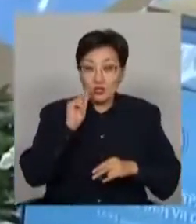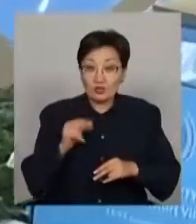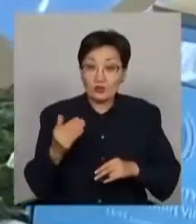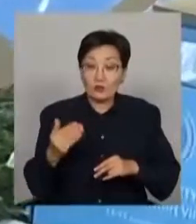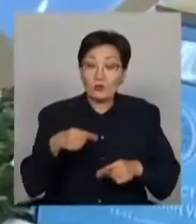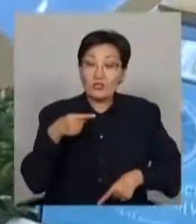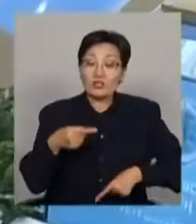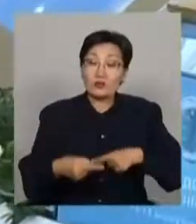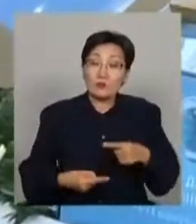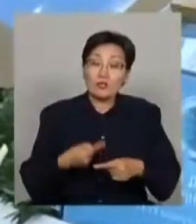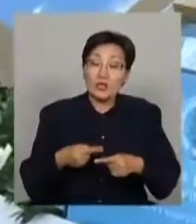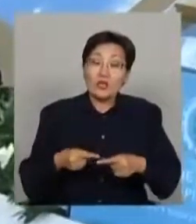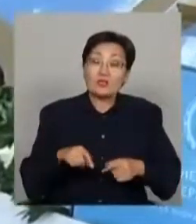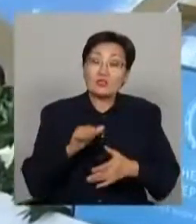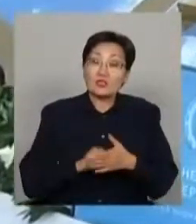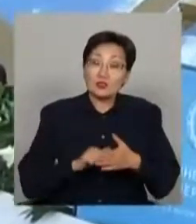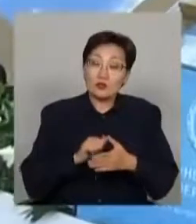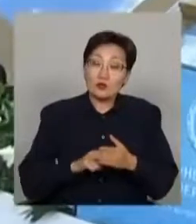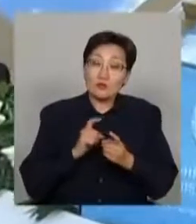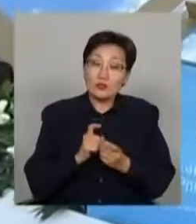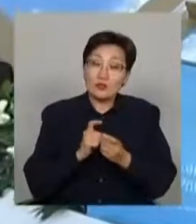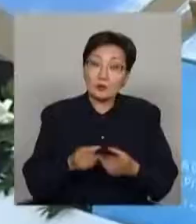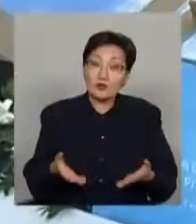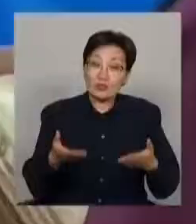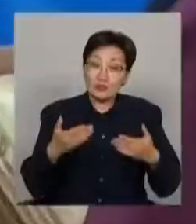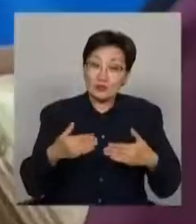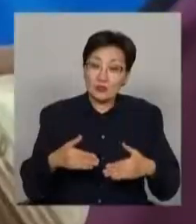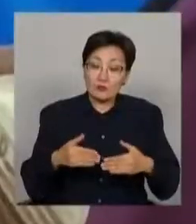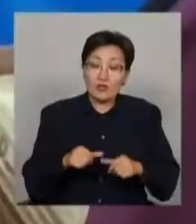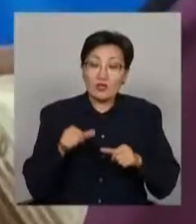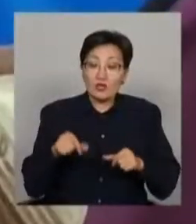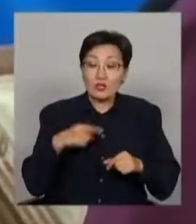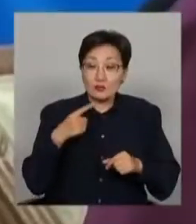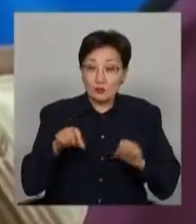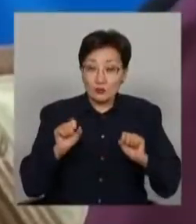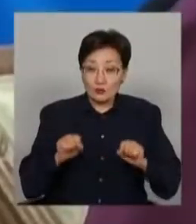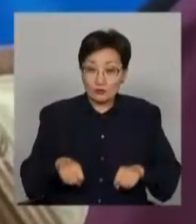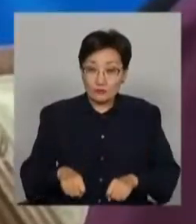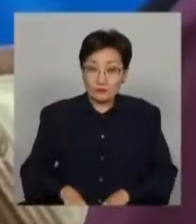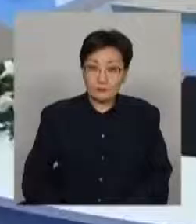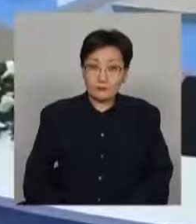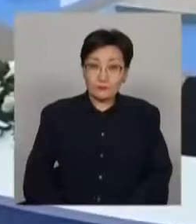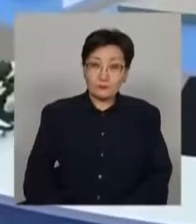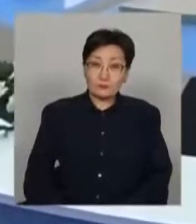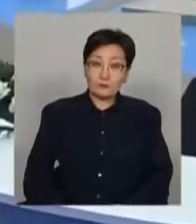келе, олардың салдарымен күресуге шақырып отырғанын ерекше атап өткіміз келеді.